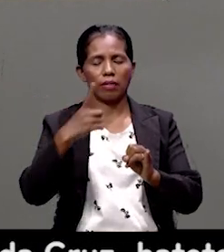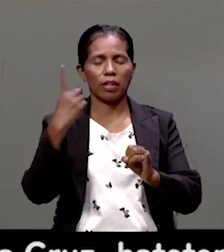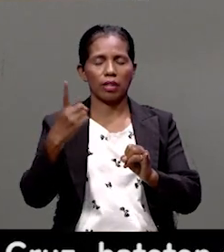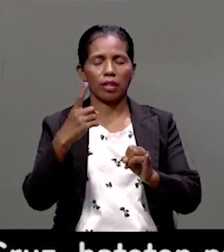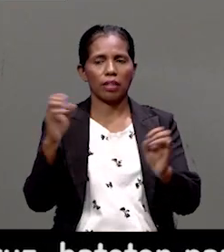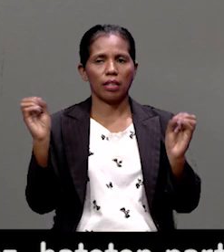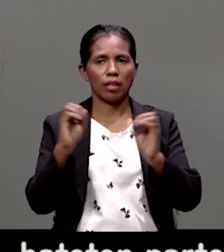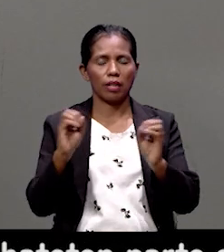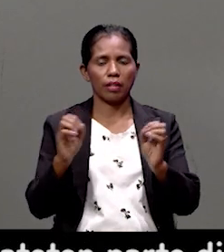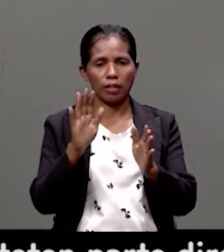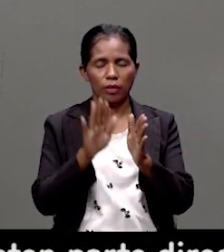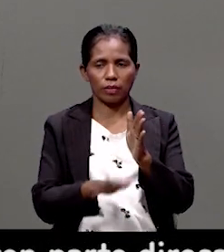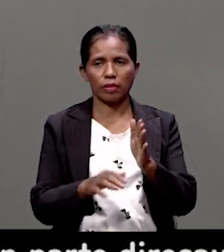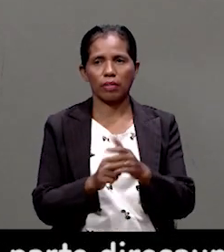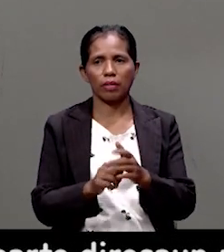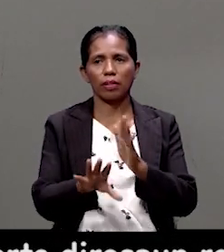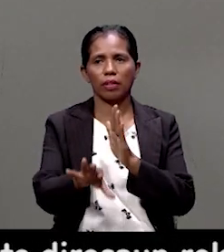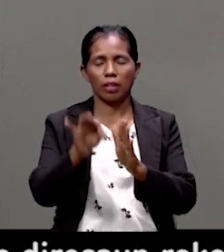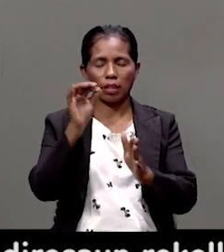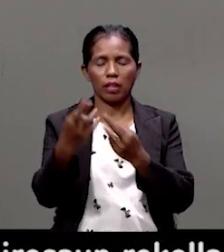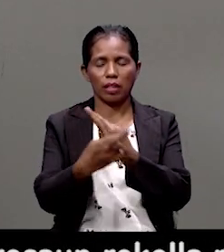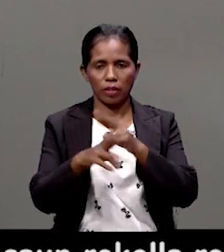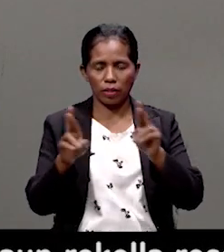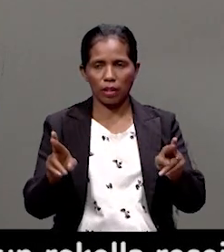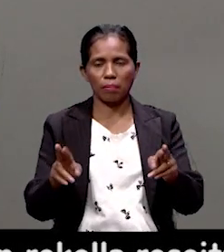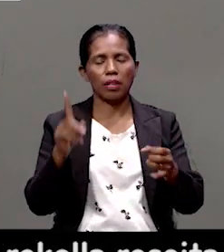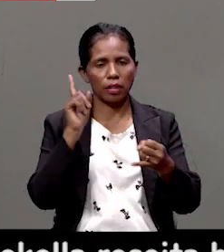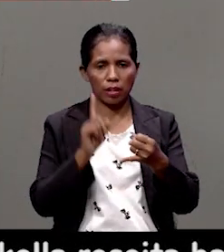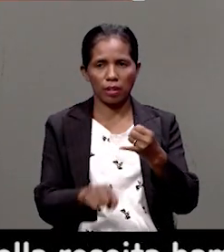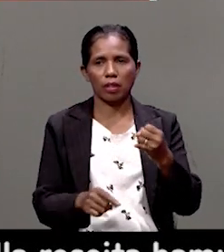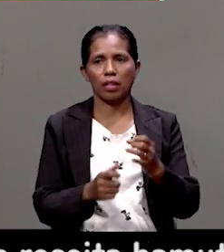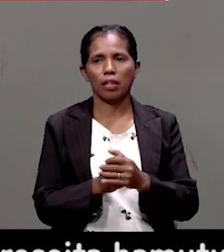ia kandidatura. I tohe tandun resultado. Mabe ikus ne